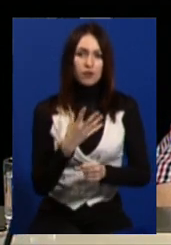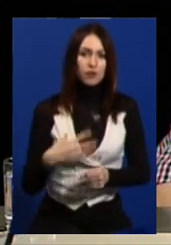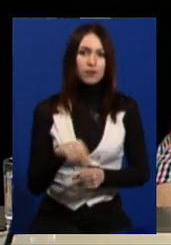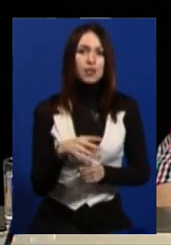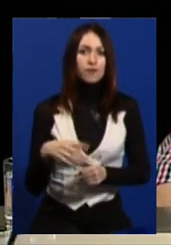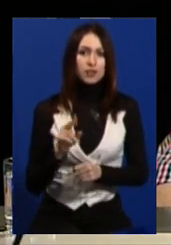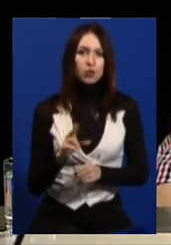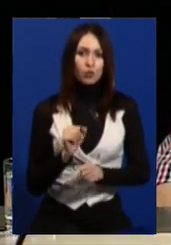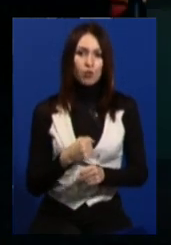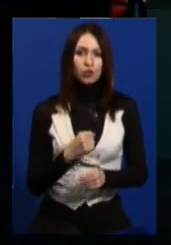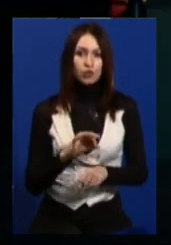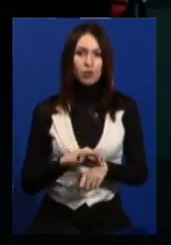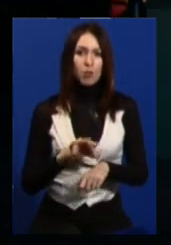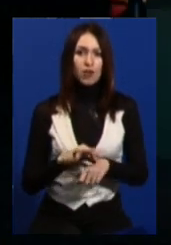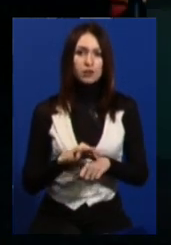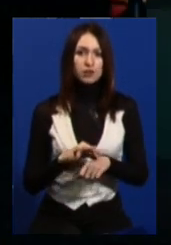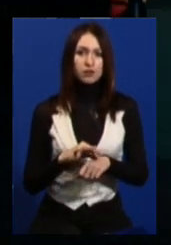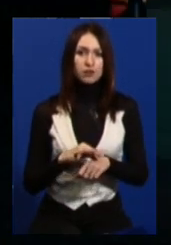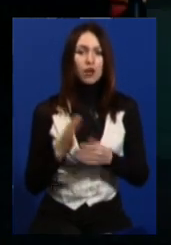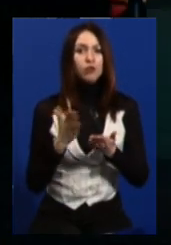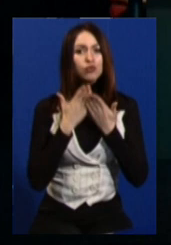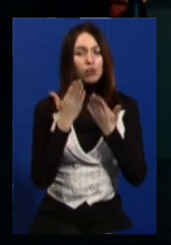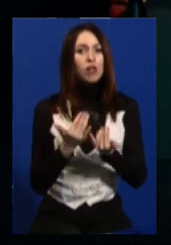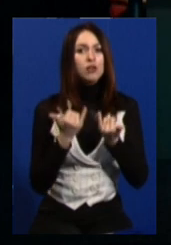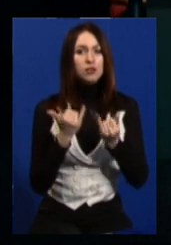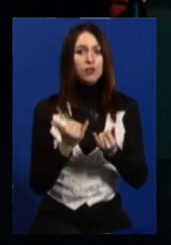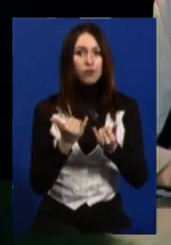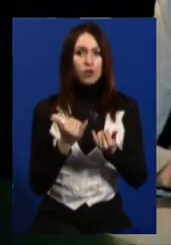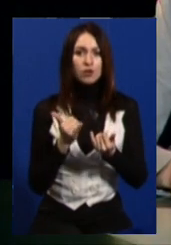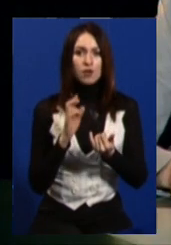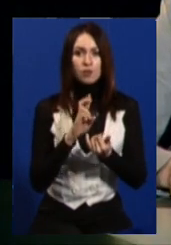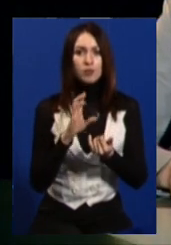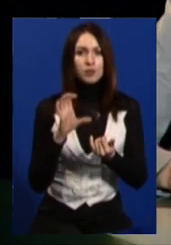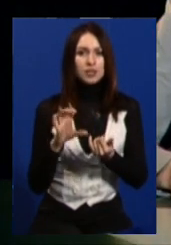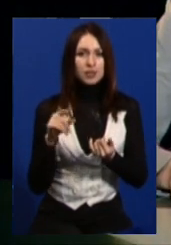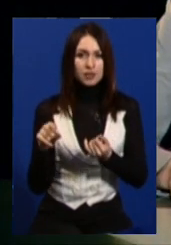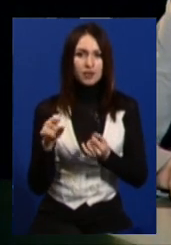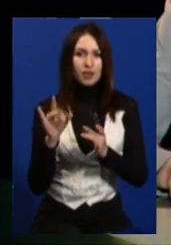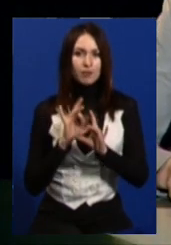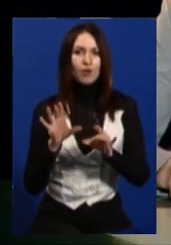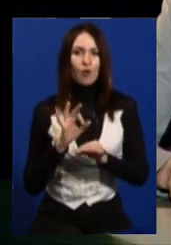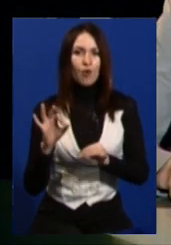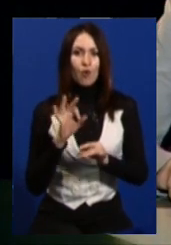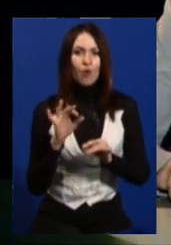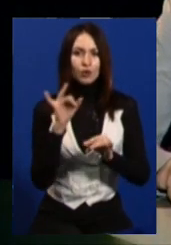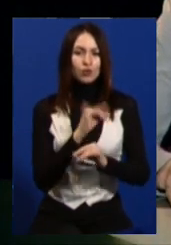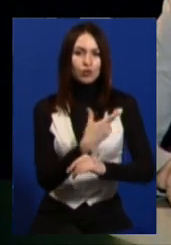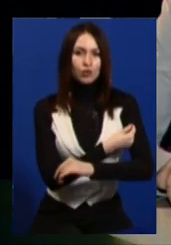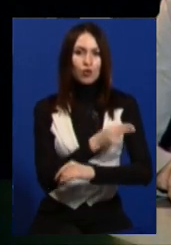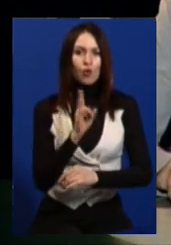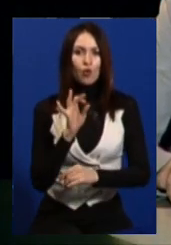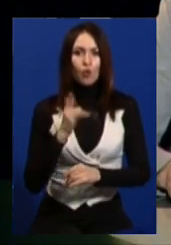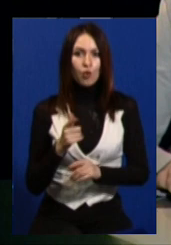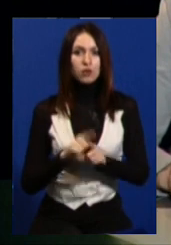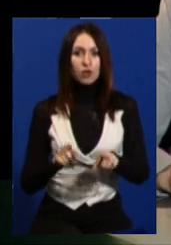может заболеть. Читала я сьогодні матеріал BBC щодо якраз історії щеплень від кору в Україні